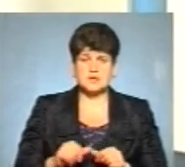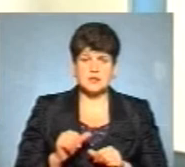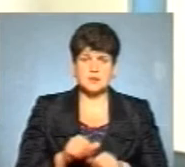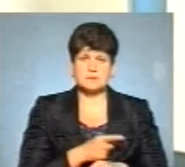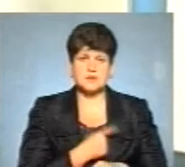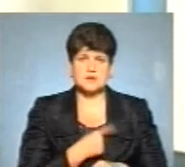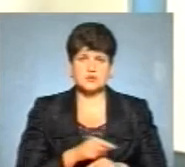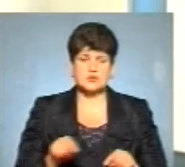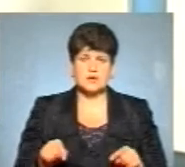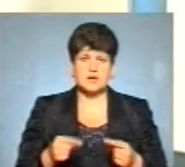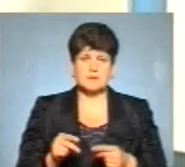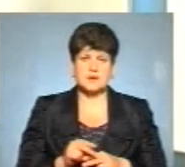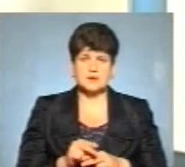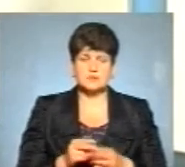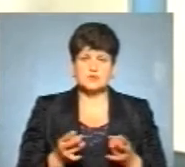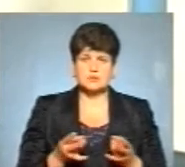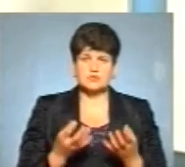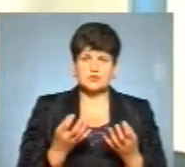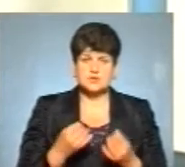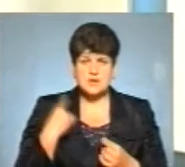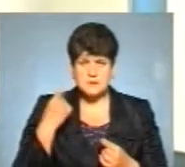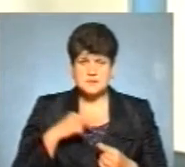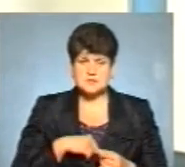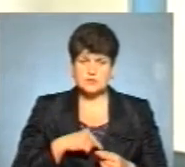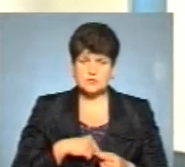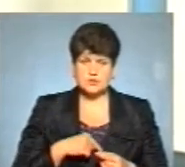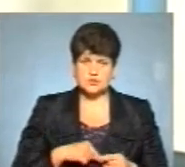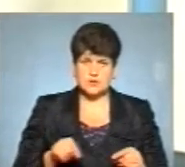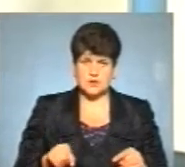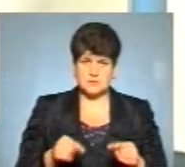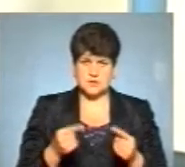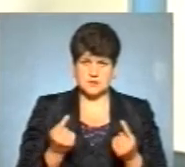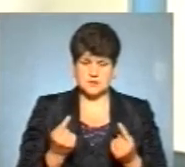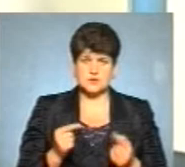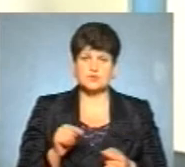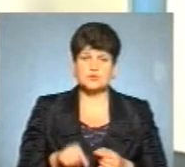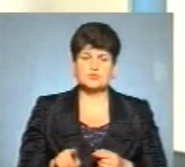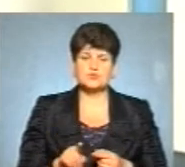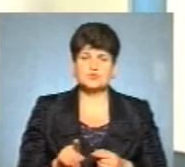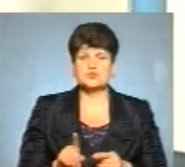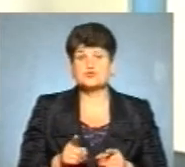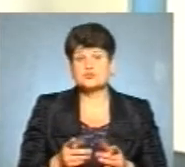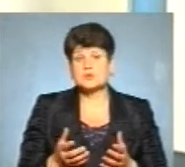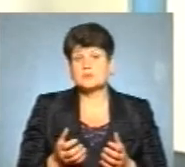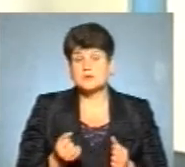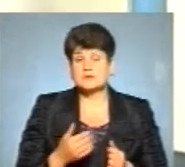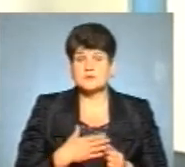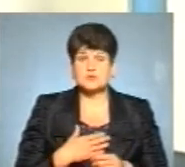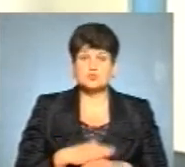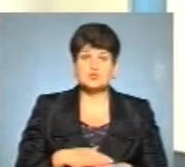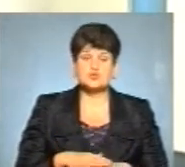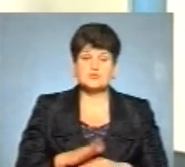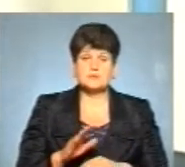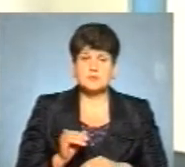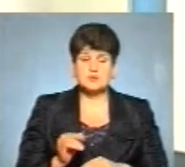медичної реабілітації, вони потребують ще і психологічної реабілітації. Тому що чогось отак прийнято в нашому суспільстві, що